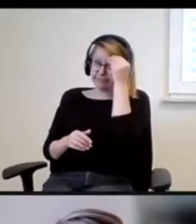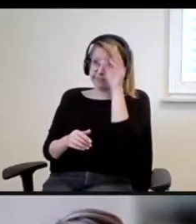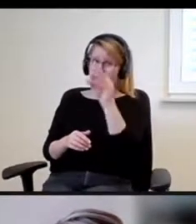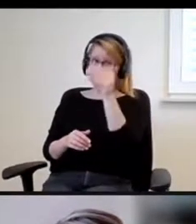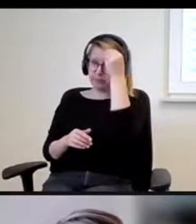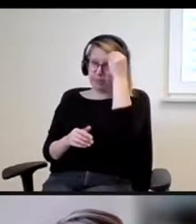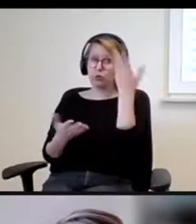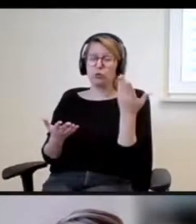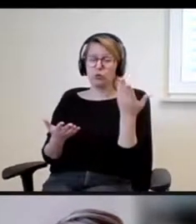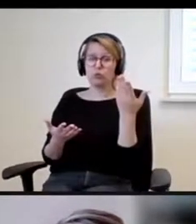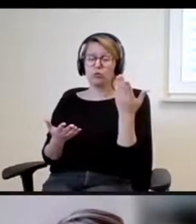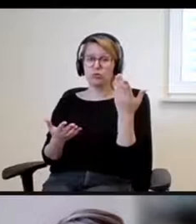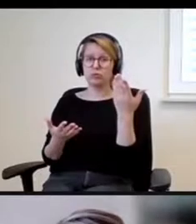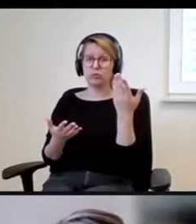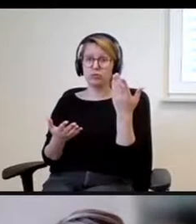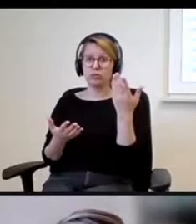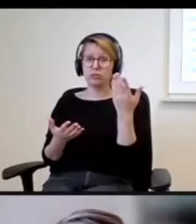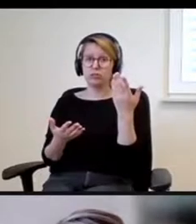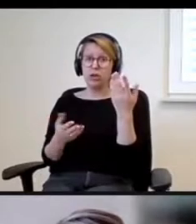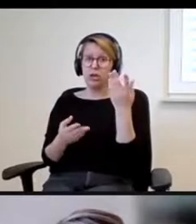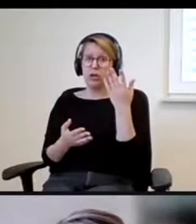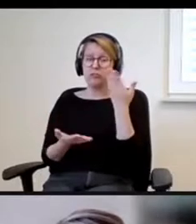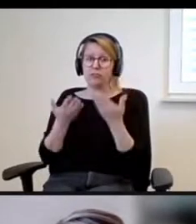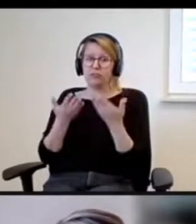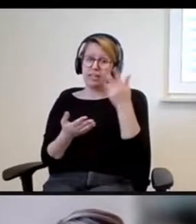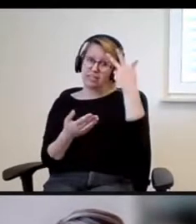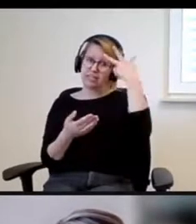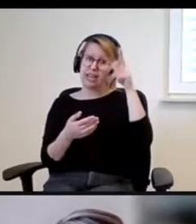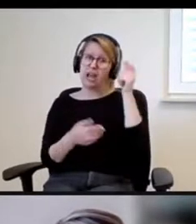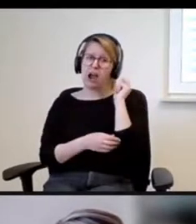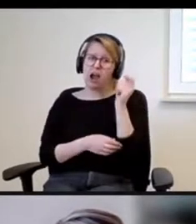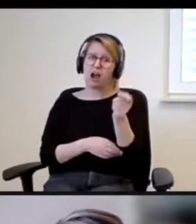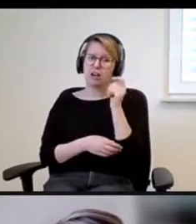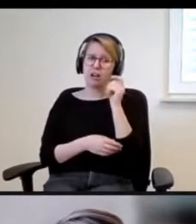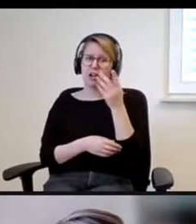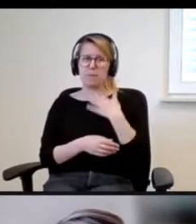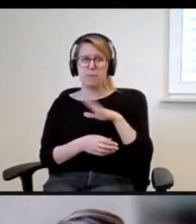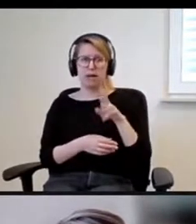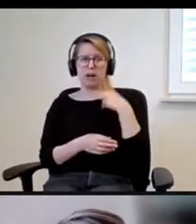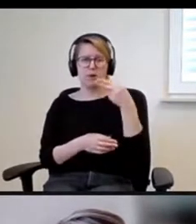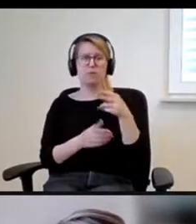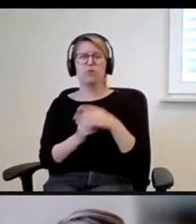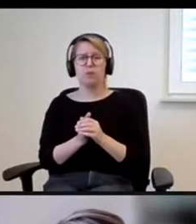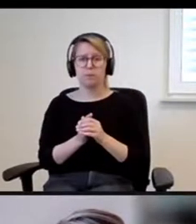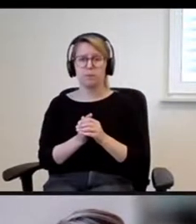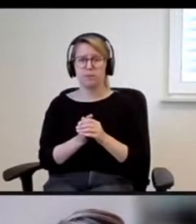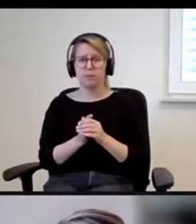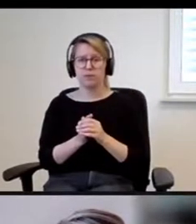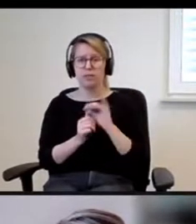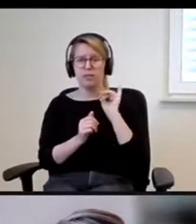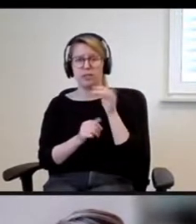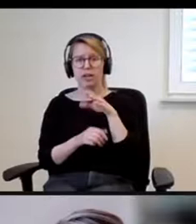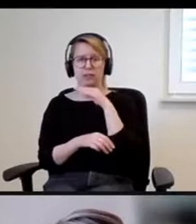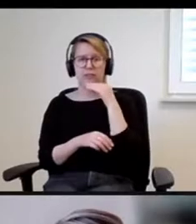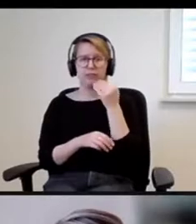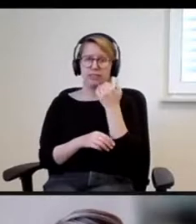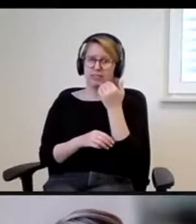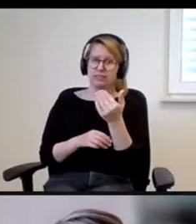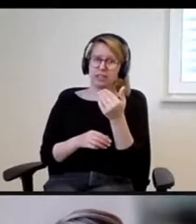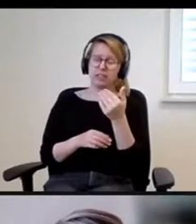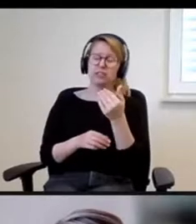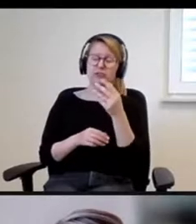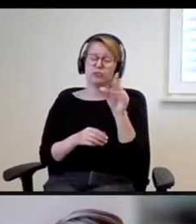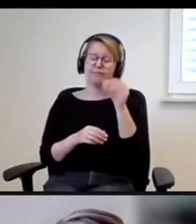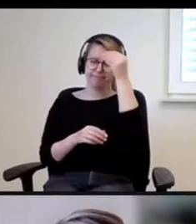réagir à vos propos. Oui, oui. Merci Nicolas pour vos commentaires et pour vos remarques. Comme